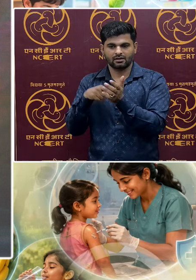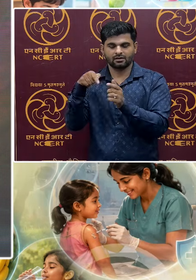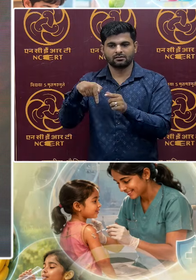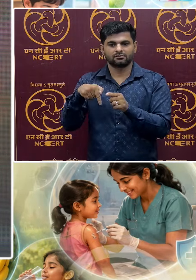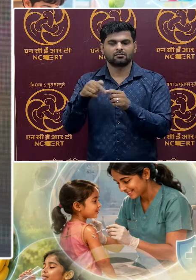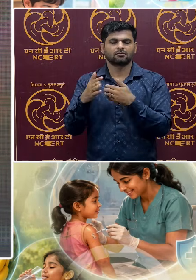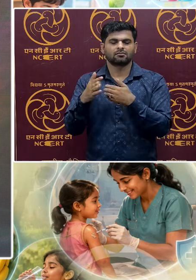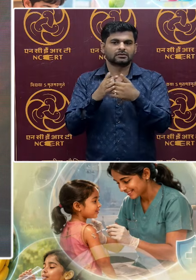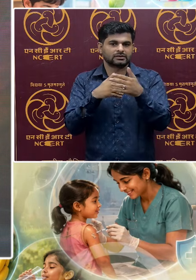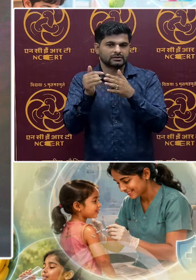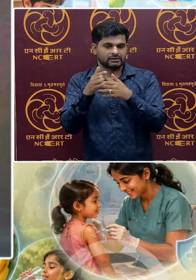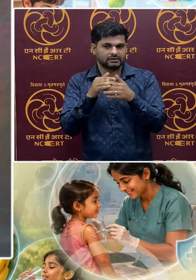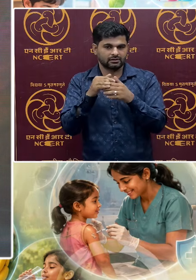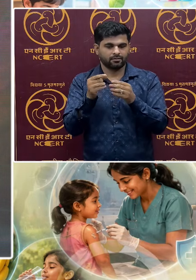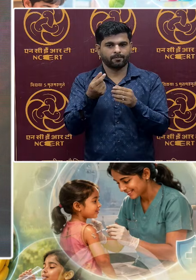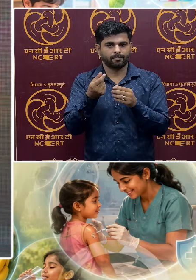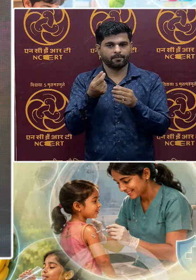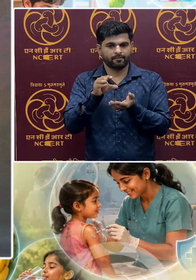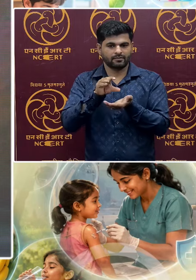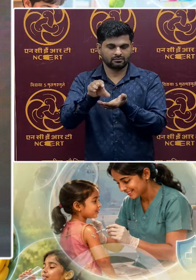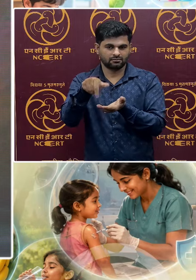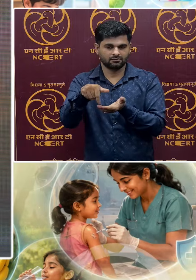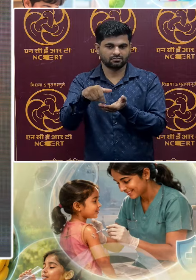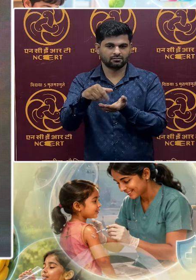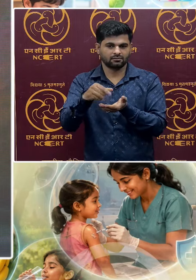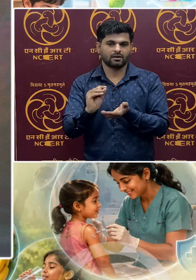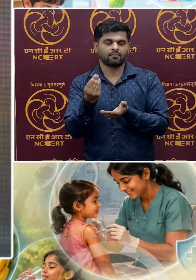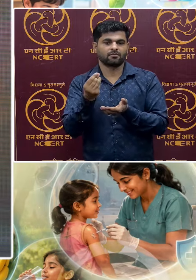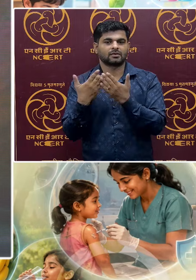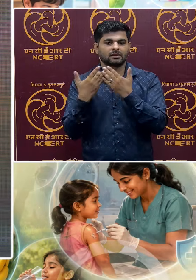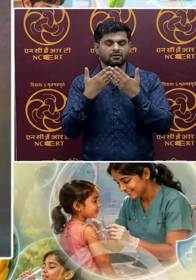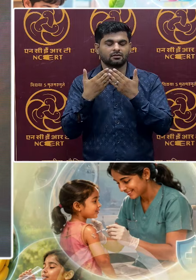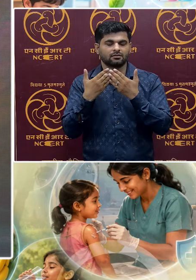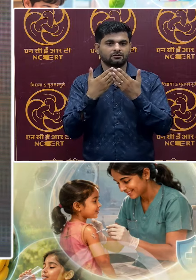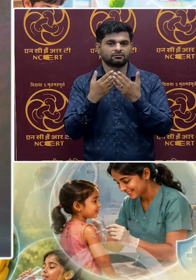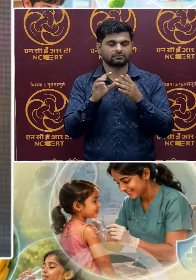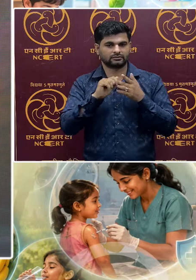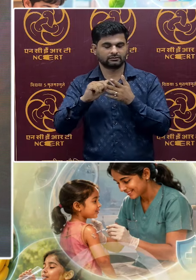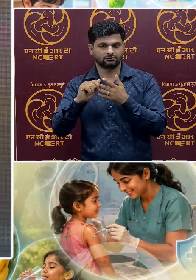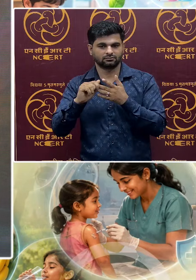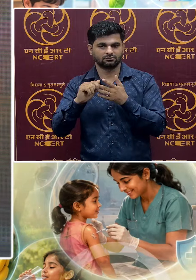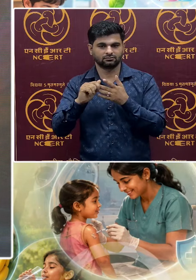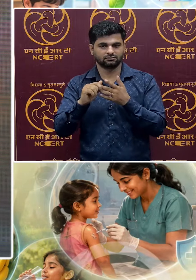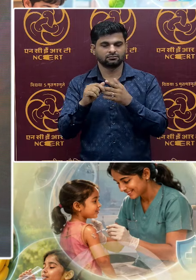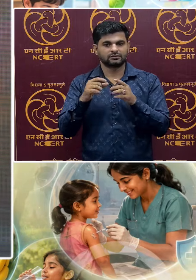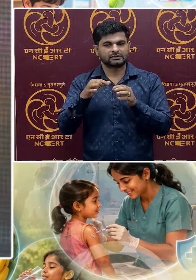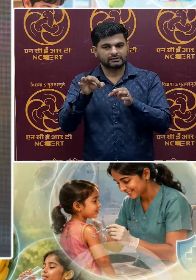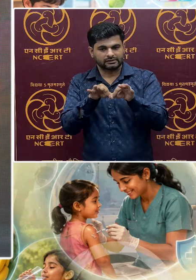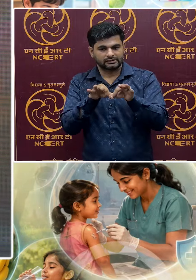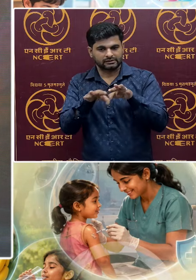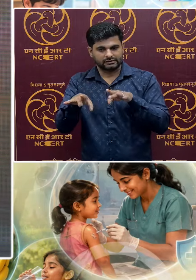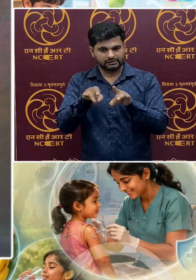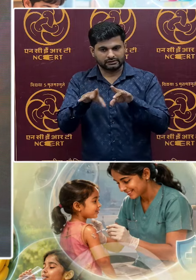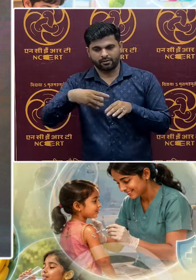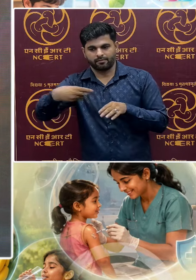है कि कहीं से भी थोड़ी सी फंडिंग आ जाती है तो इट इज़ बेनिफिशियल फॉर द स्कूल्स। स्पेशली अगर हम सिटी से बाहर के स्कूल्स की